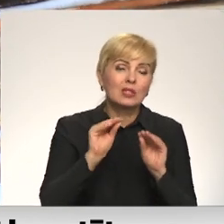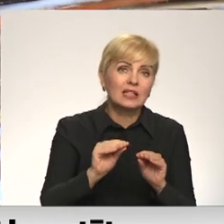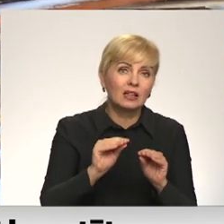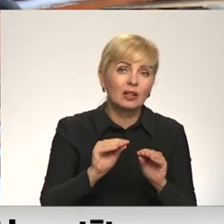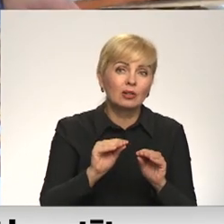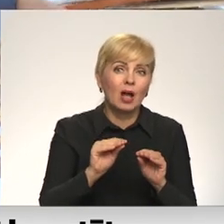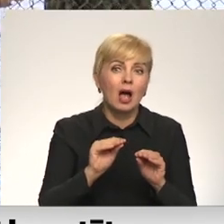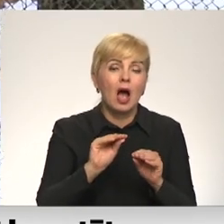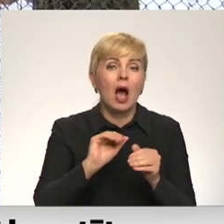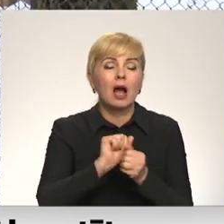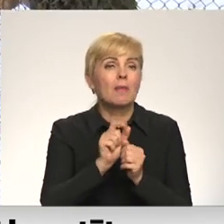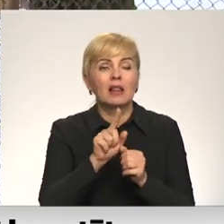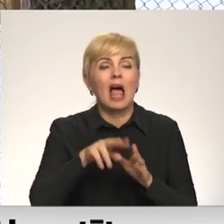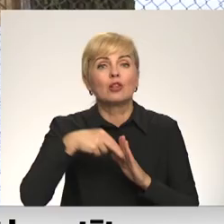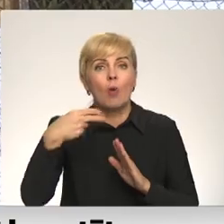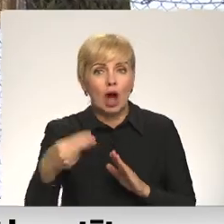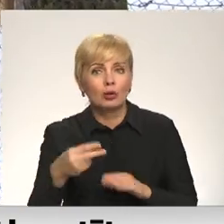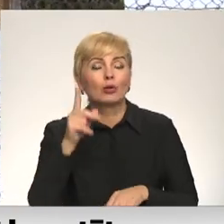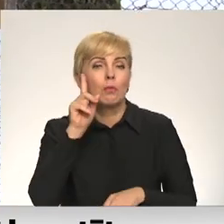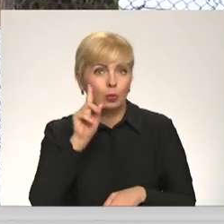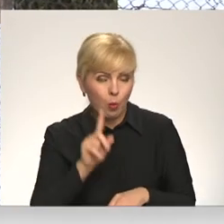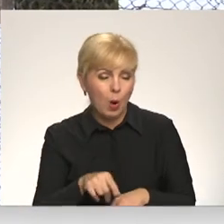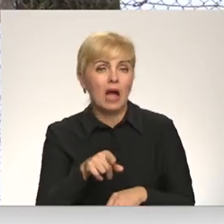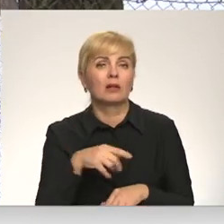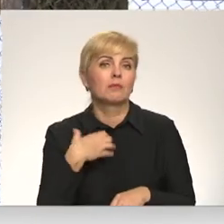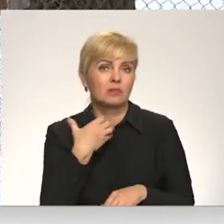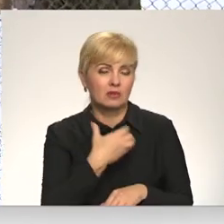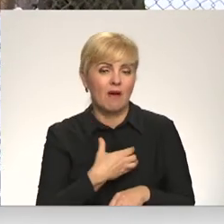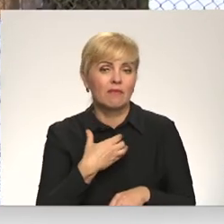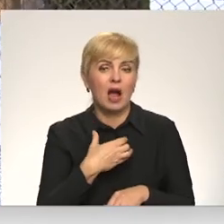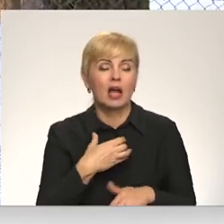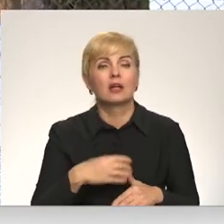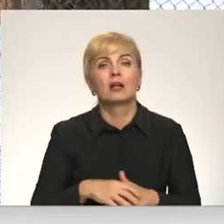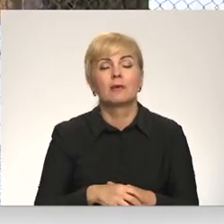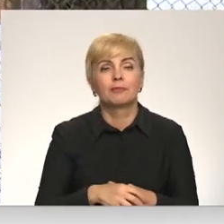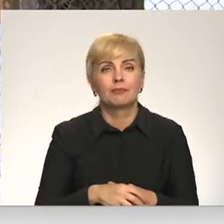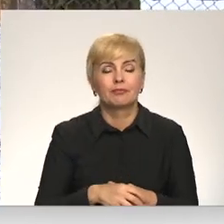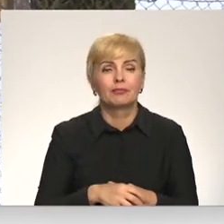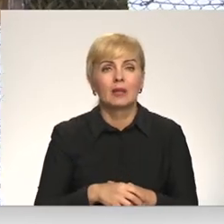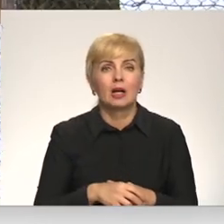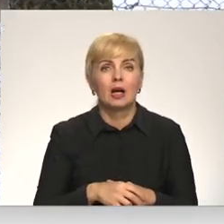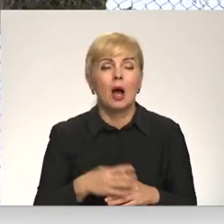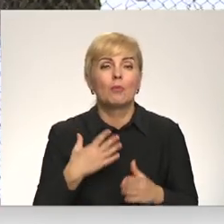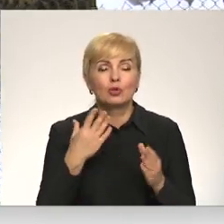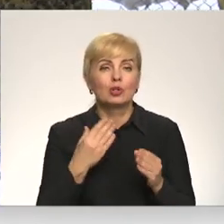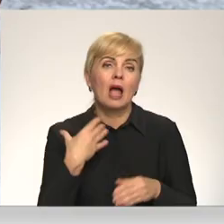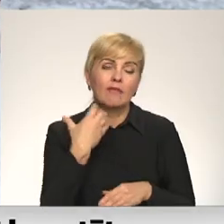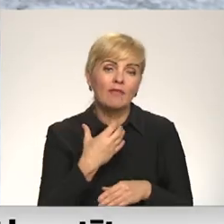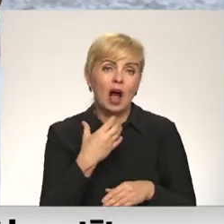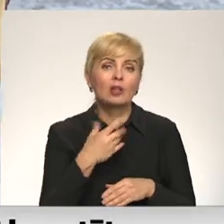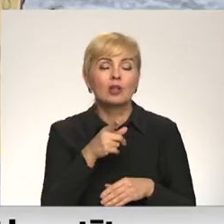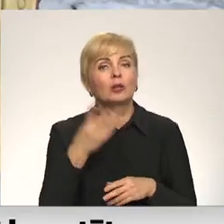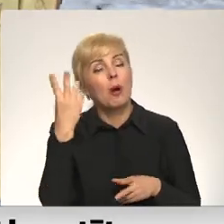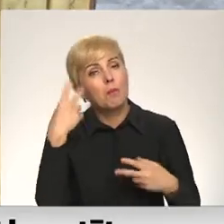lai nenogāstas. Конечно, в настоящее время надо было бы какие-нибудь потайки. Protams, mūsdienās vajadzētu kaut